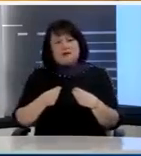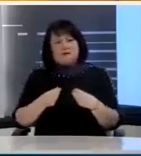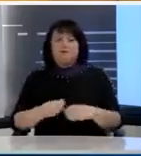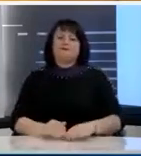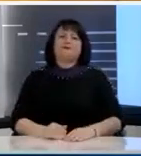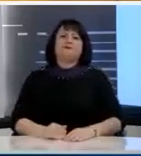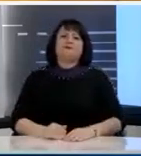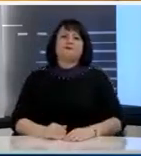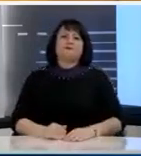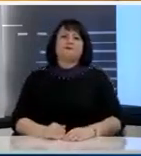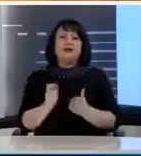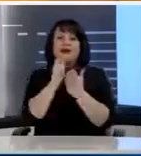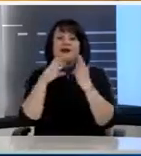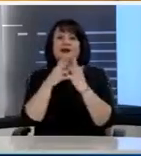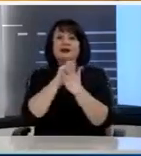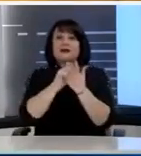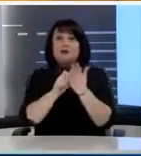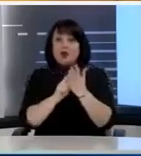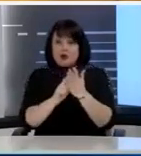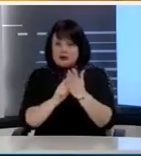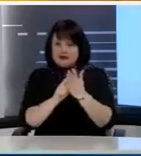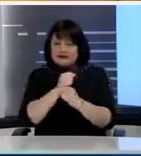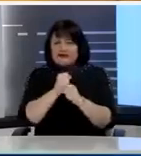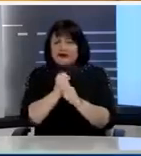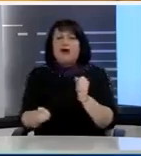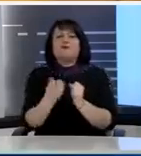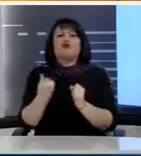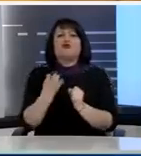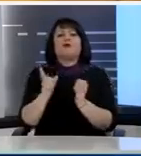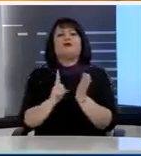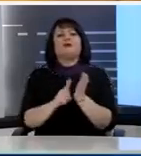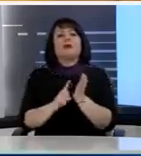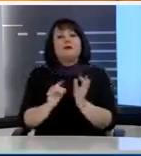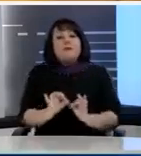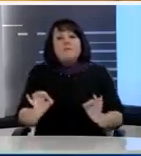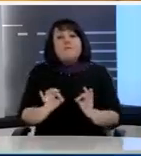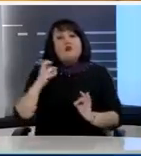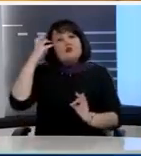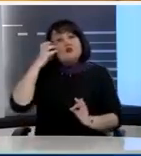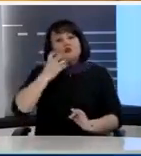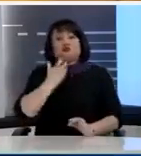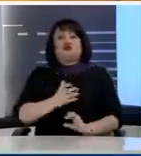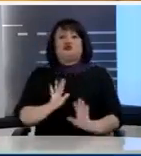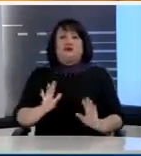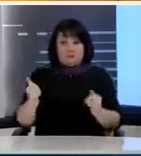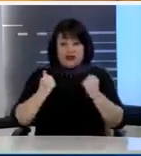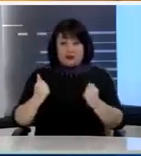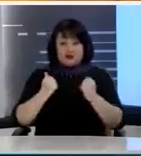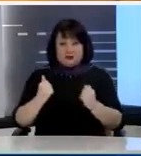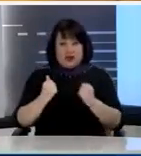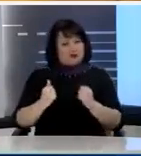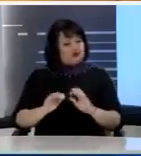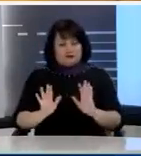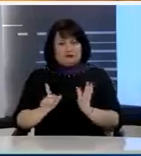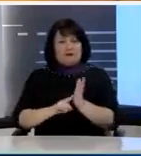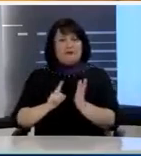οι διαδικασίες τιμολόγησης καινοτόμων φαρμάκων, χρειάστηκε σοβαρή και επιστημονική προεργασία παρά τις πιέσεις μέσω πολλών